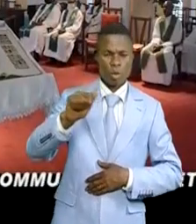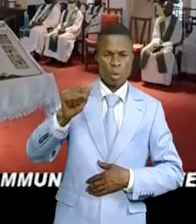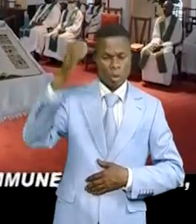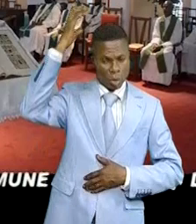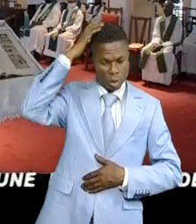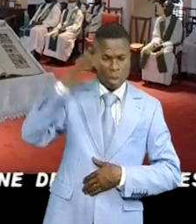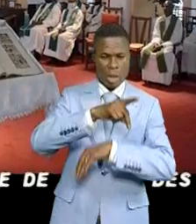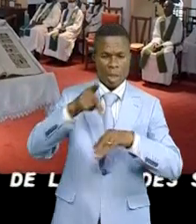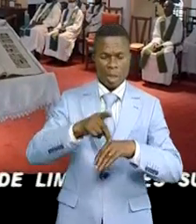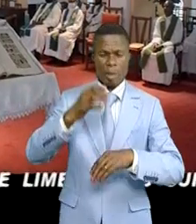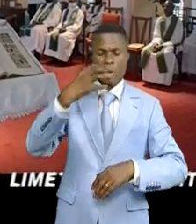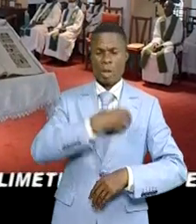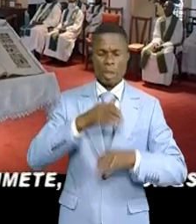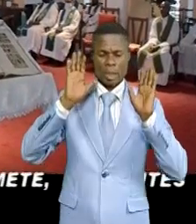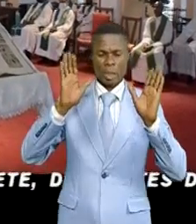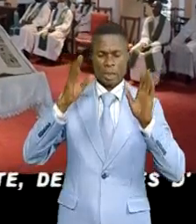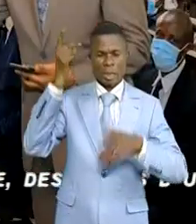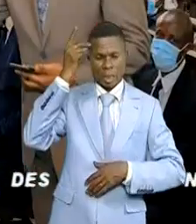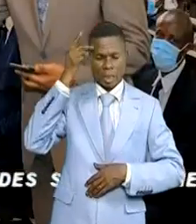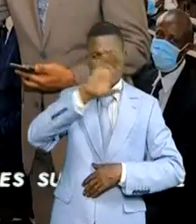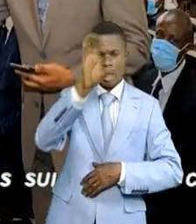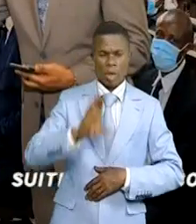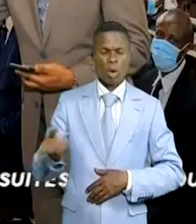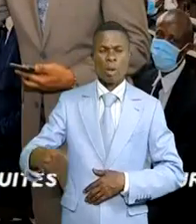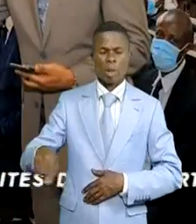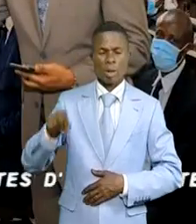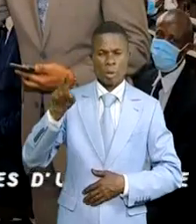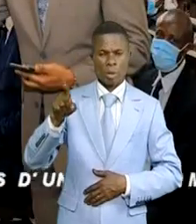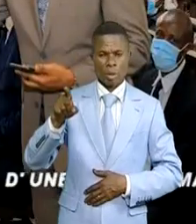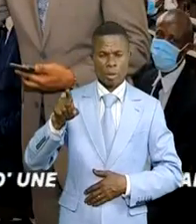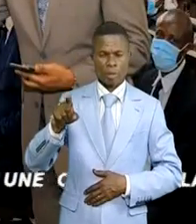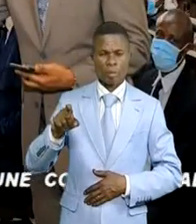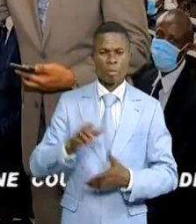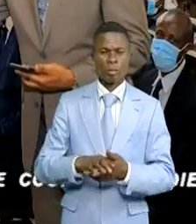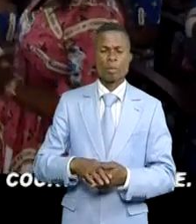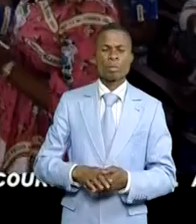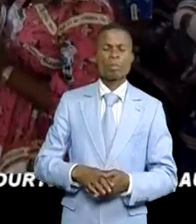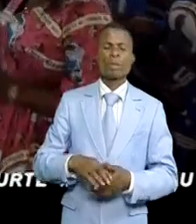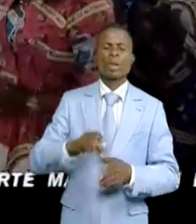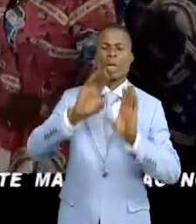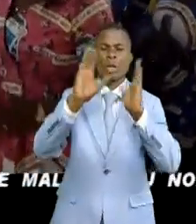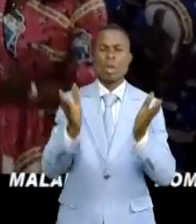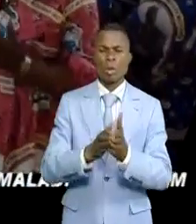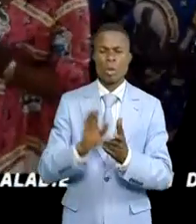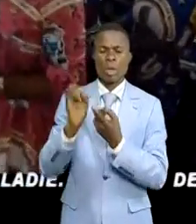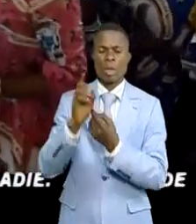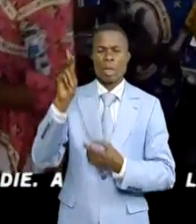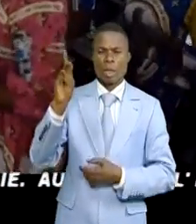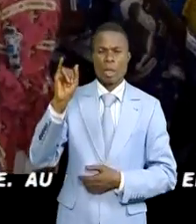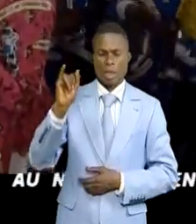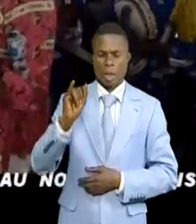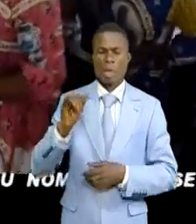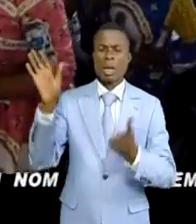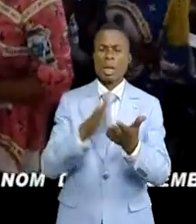la paroisse Sacré-Cœur de Kinshasa dans la commune de la Gombe. La chorale Saint-Albert du diocèse de Kindu a